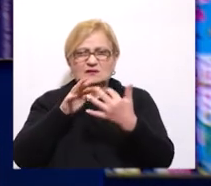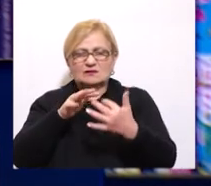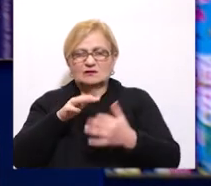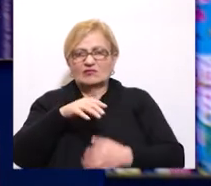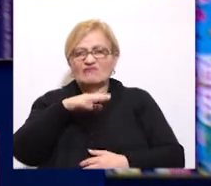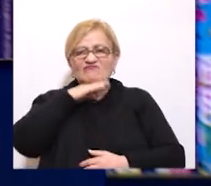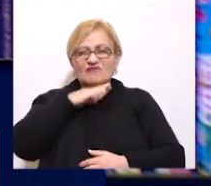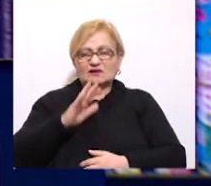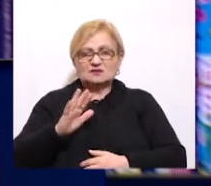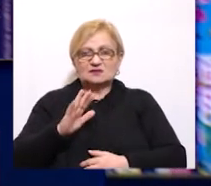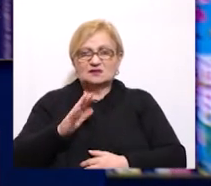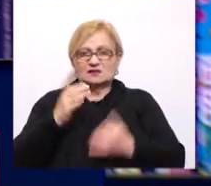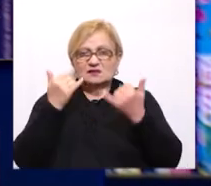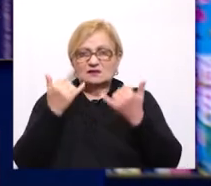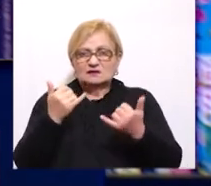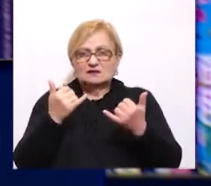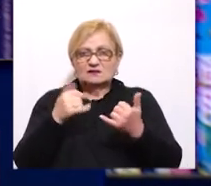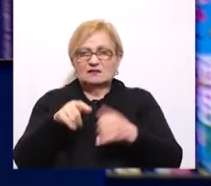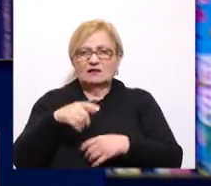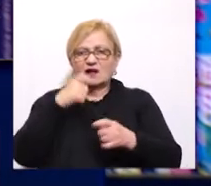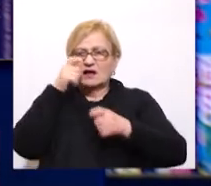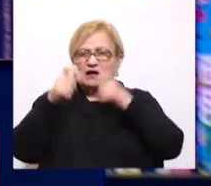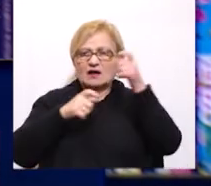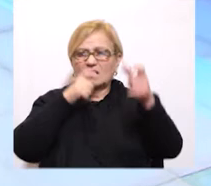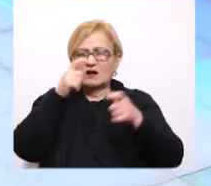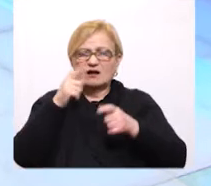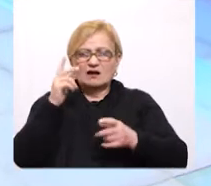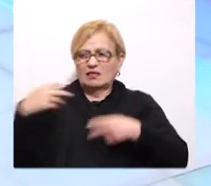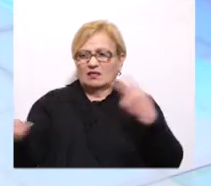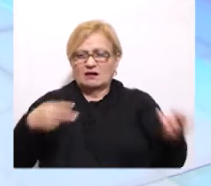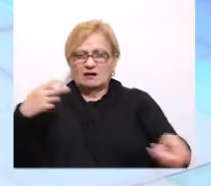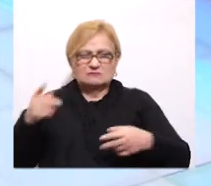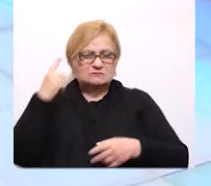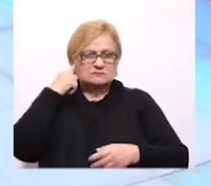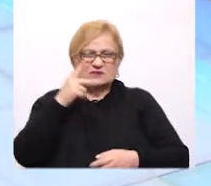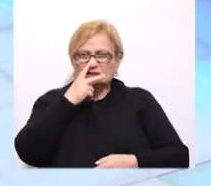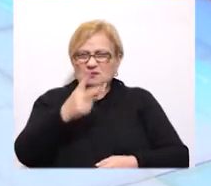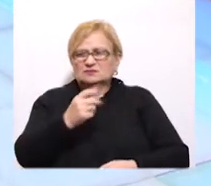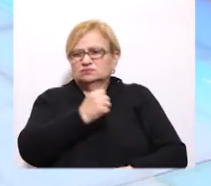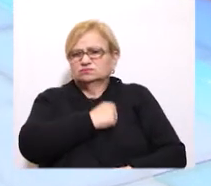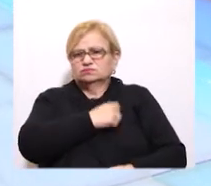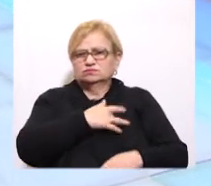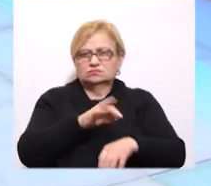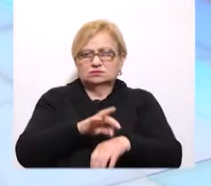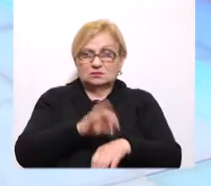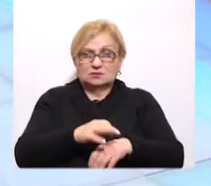ვერას ძღებოდნენ, ახლა იმ კვნესას რომ ყურს უგდებენ, იმათი ცოდვით